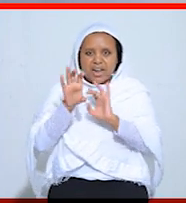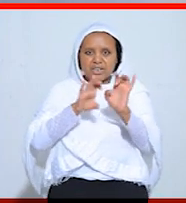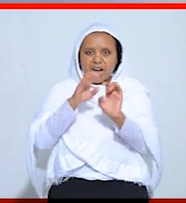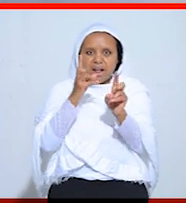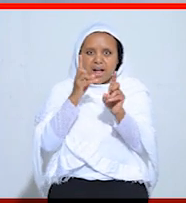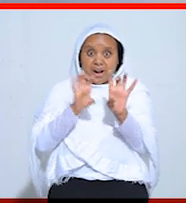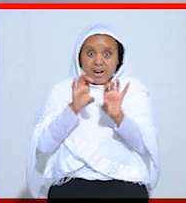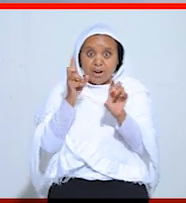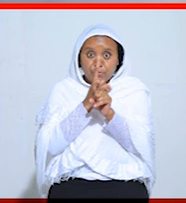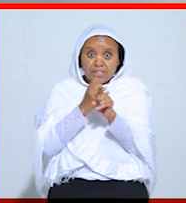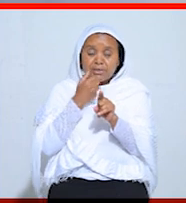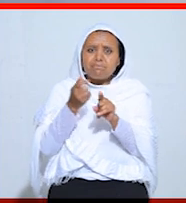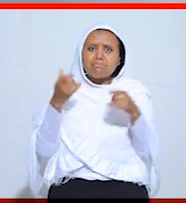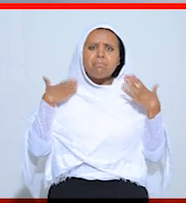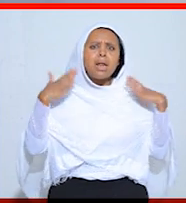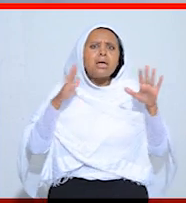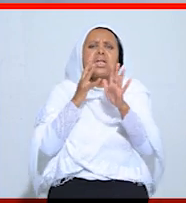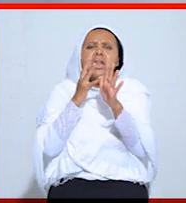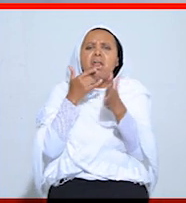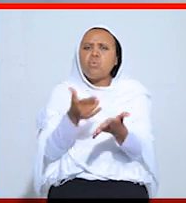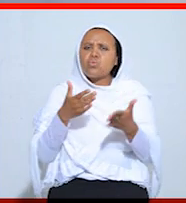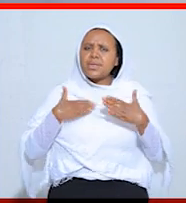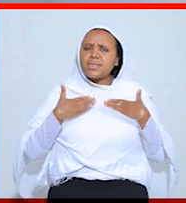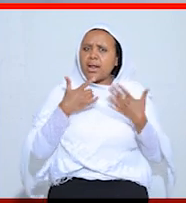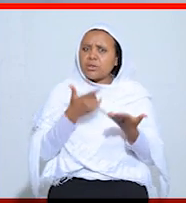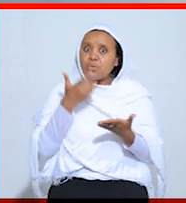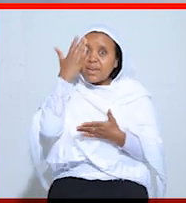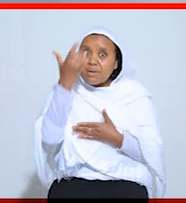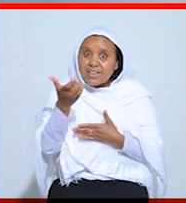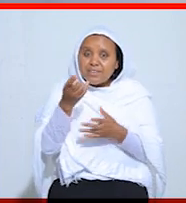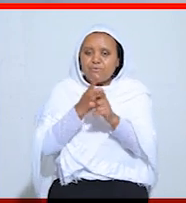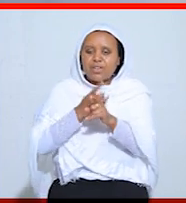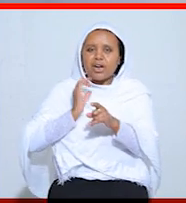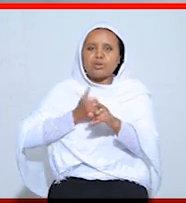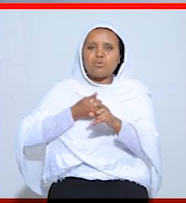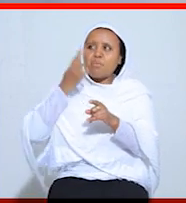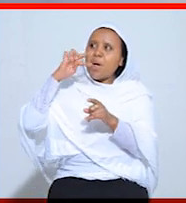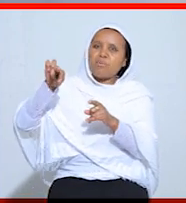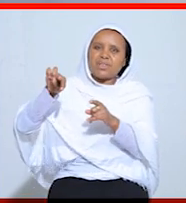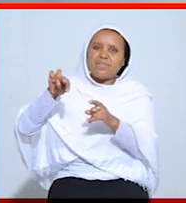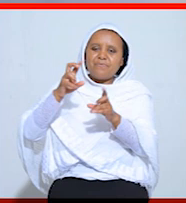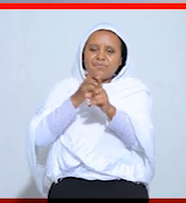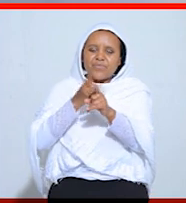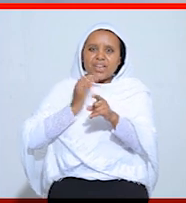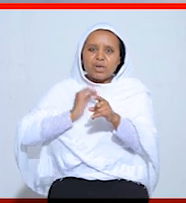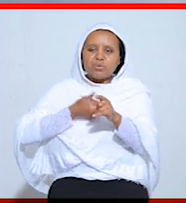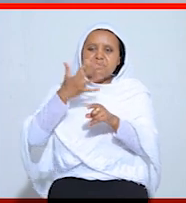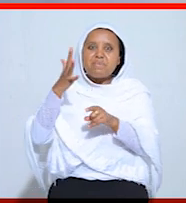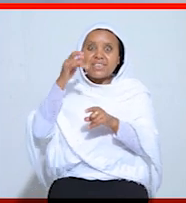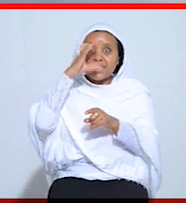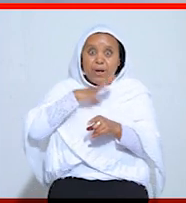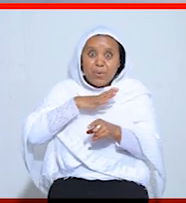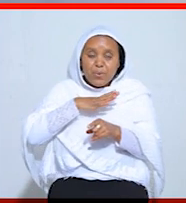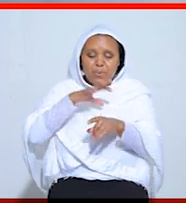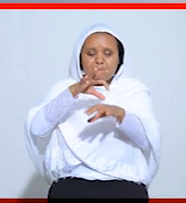አድርገን እንፍጠር ሲል መላእክት እልል አሉ፣ ደስ አላቸው። ለምን? ፈጣሪያቸውን የሚያዩበት ፈጣሪያቸውን የሚመስል